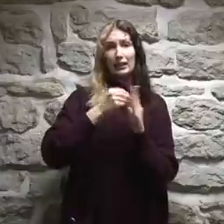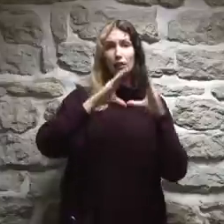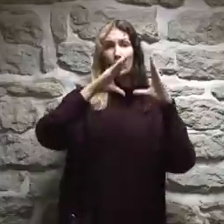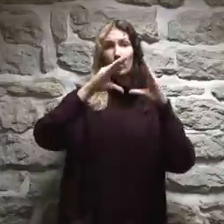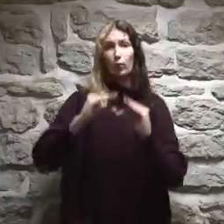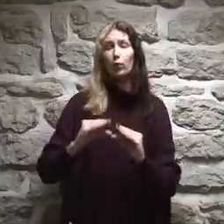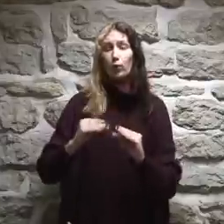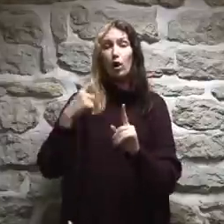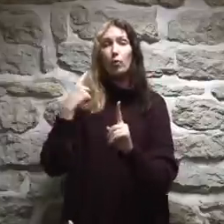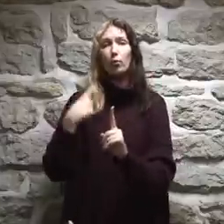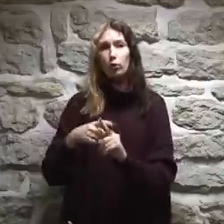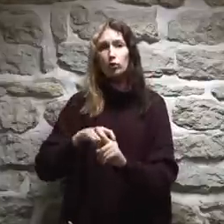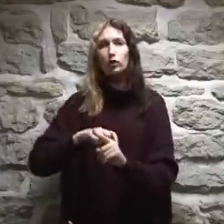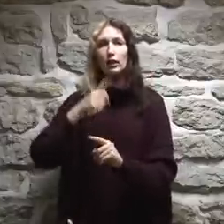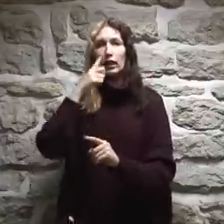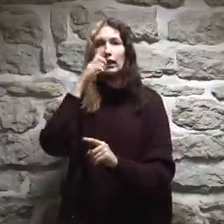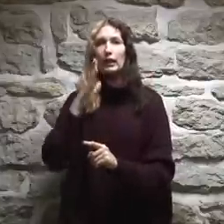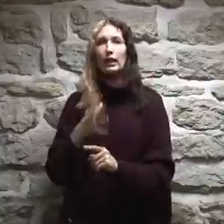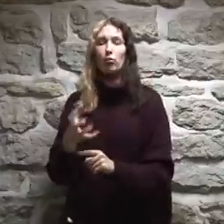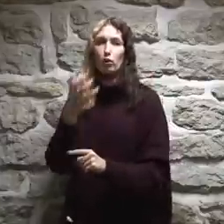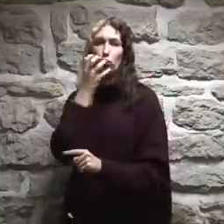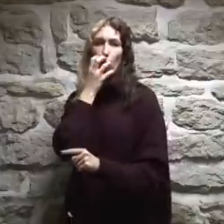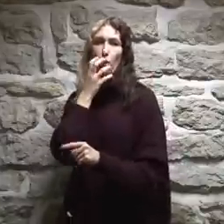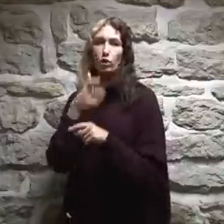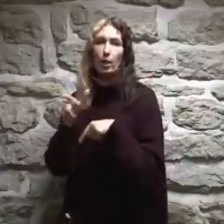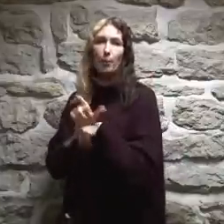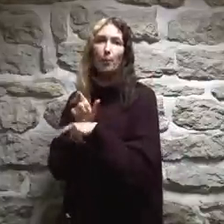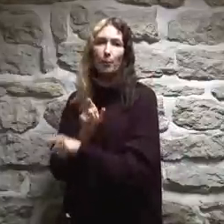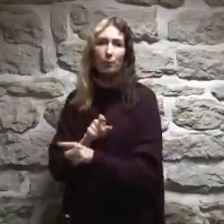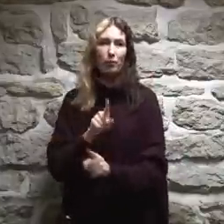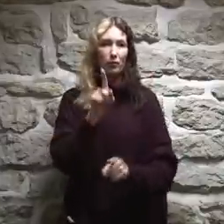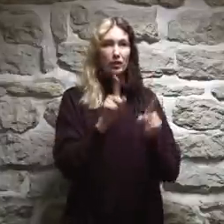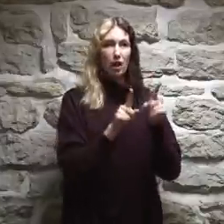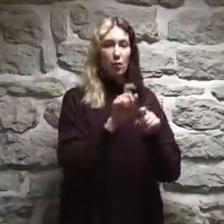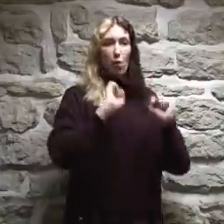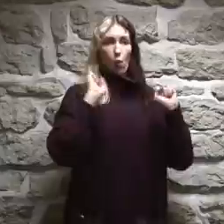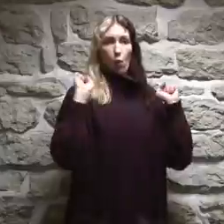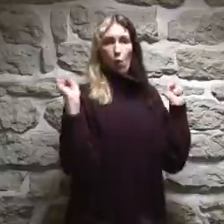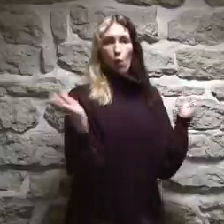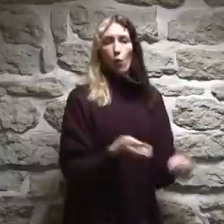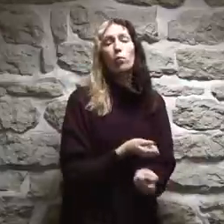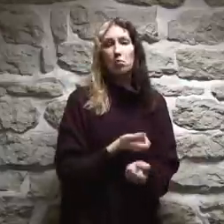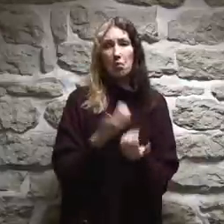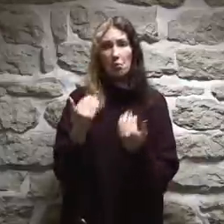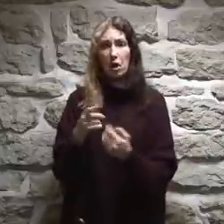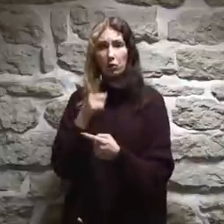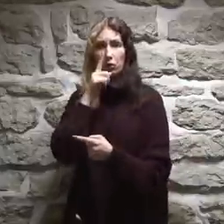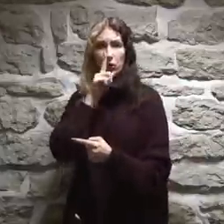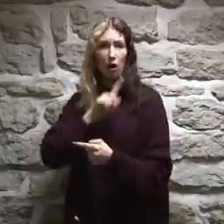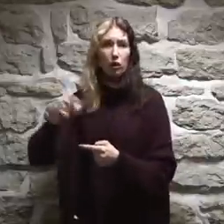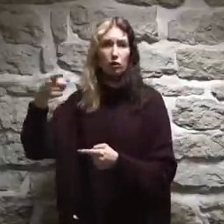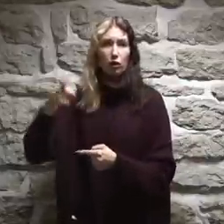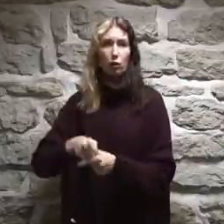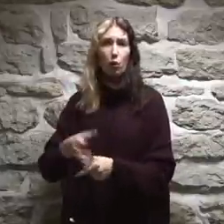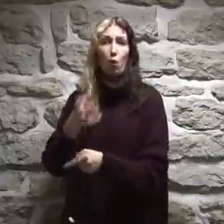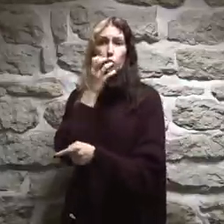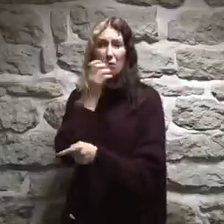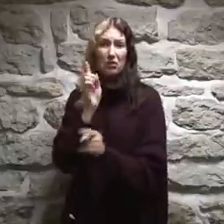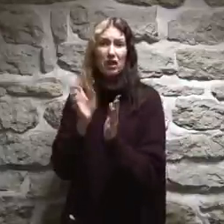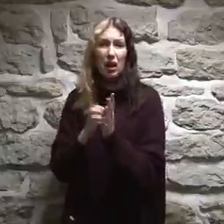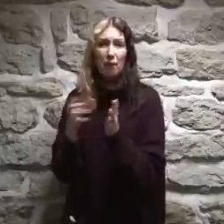ka soojem ilm, kui oli detsembris, mis annab siis võimaluse selleks, et ka tarbimine on